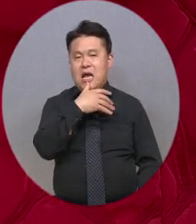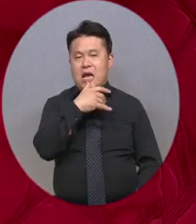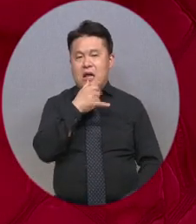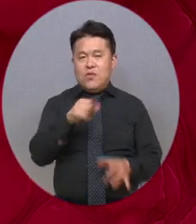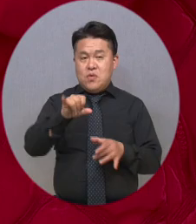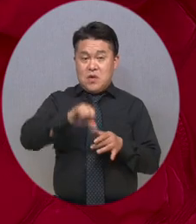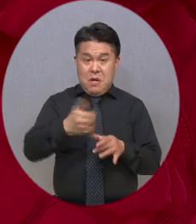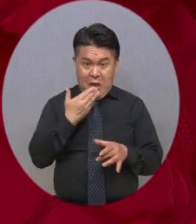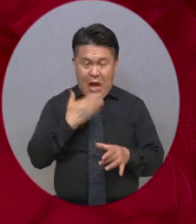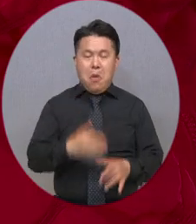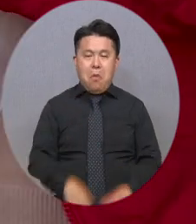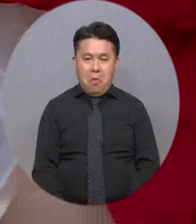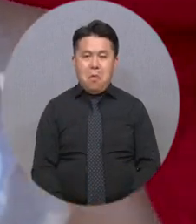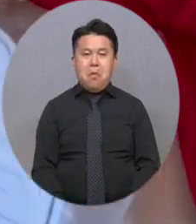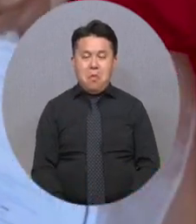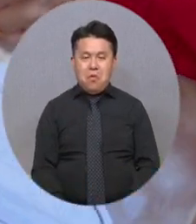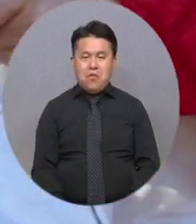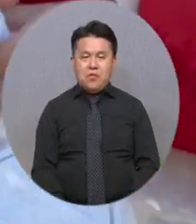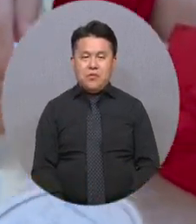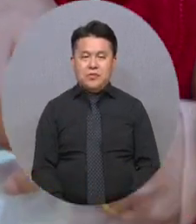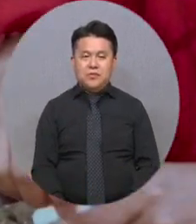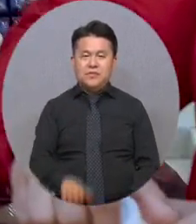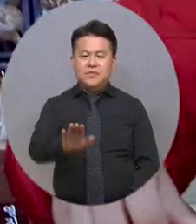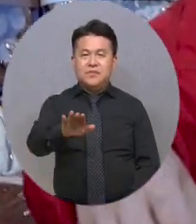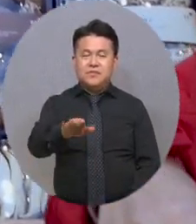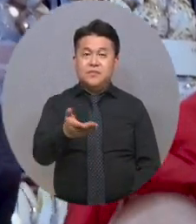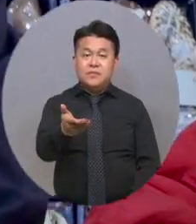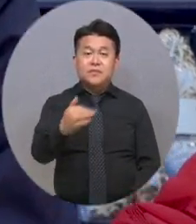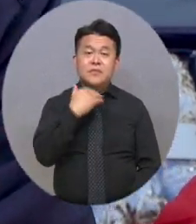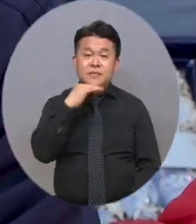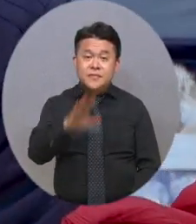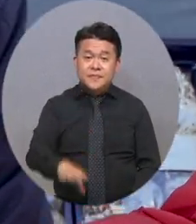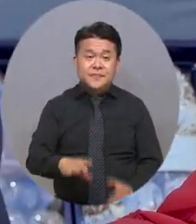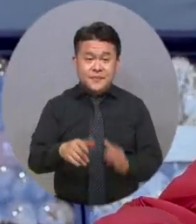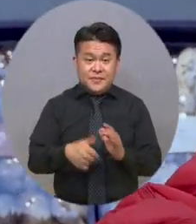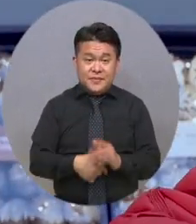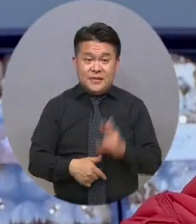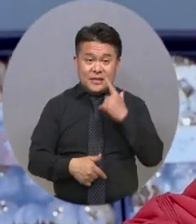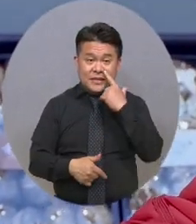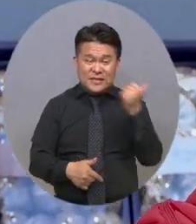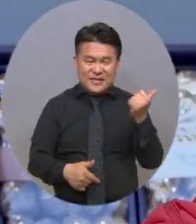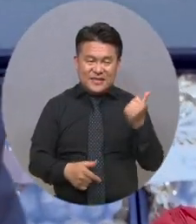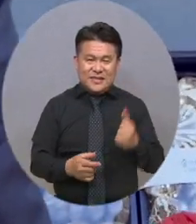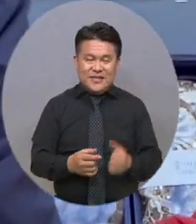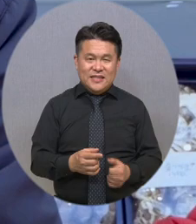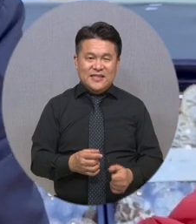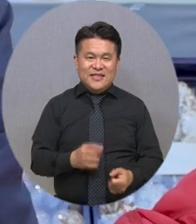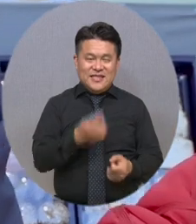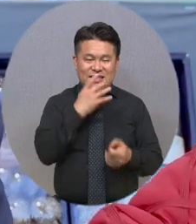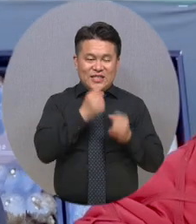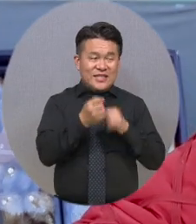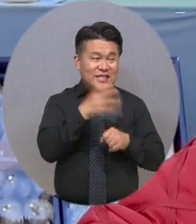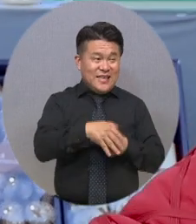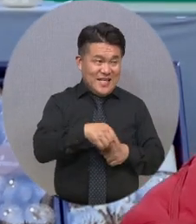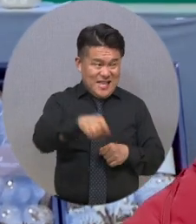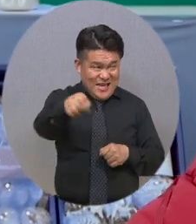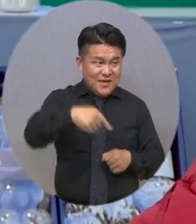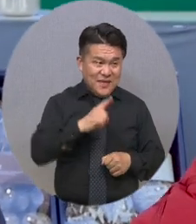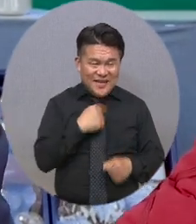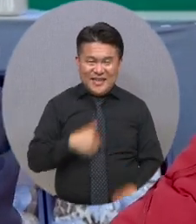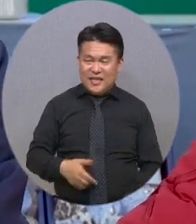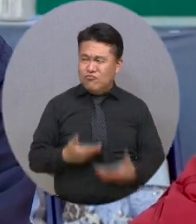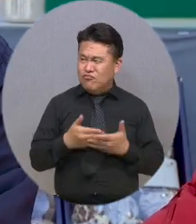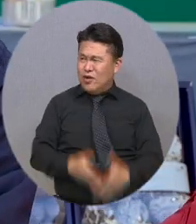들어가게 생겨있구나. 네, 물. 그러니까 사장님 어렸을 때. 네. 이렇게 아버지가 막걸리 사오라 그러면 이게 무겁잖아요. 말통 들고. 그렇죠.